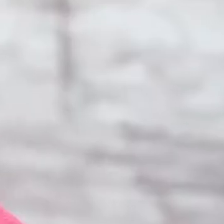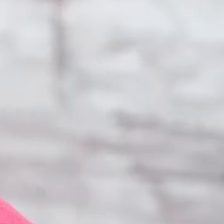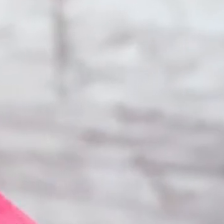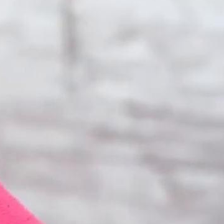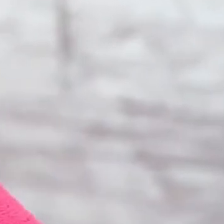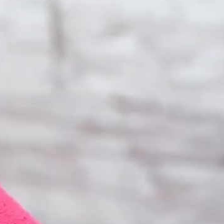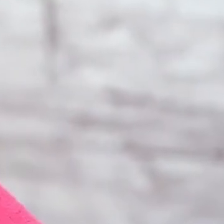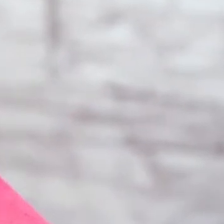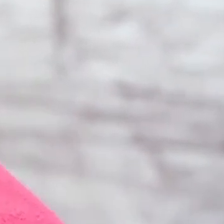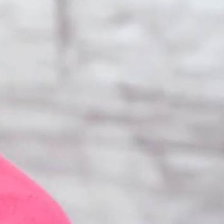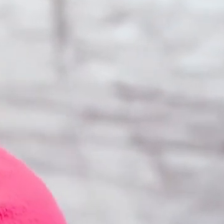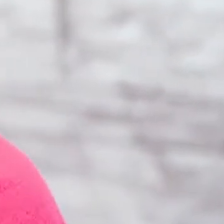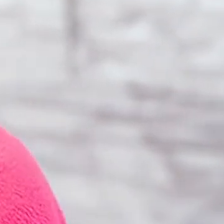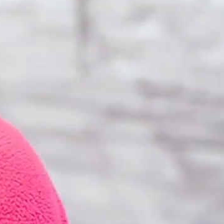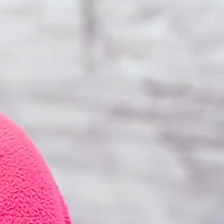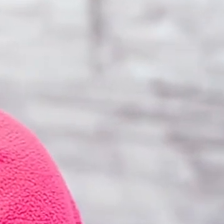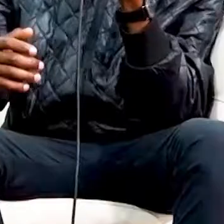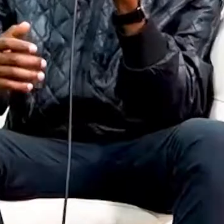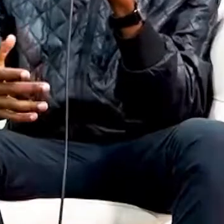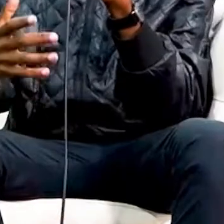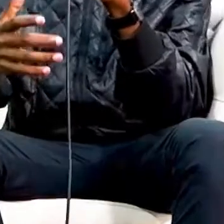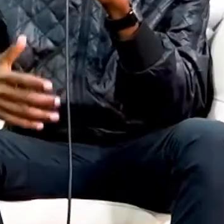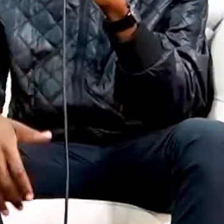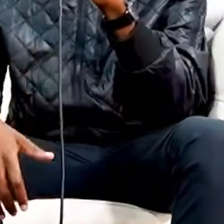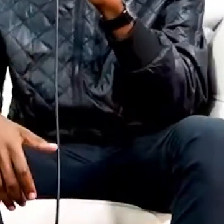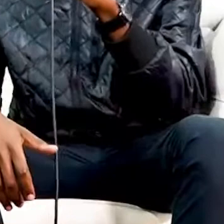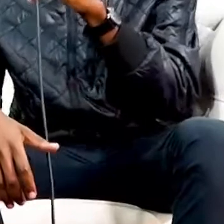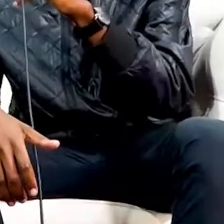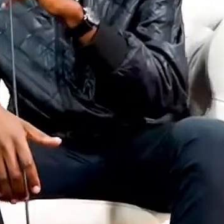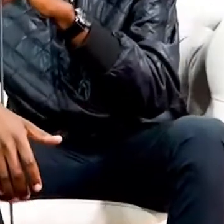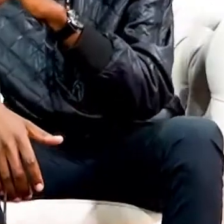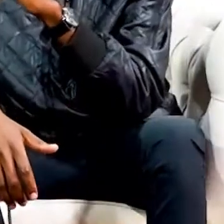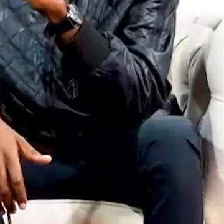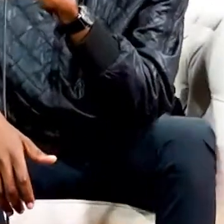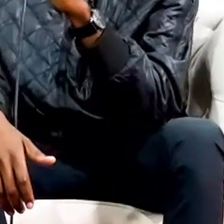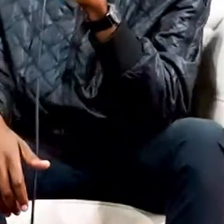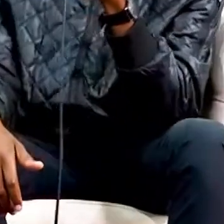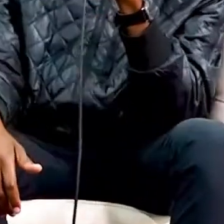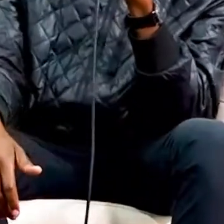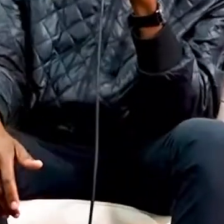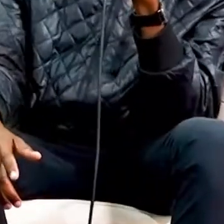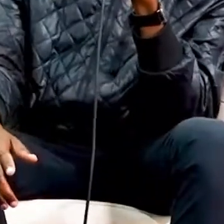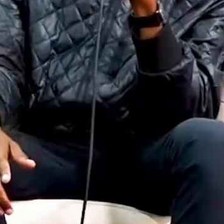kutitaripeta acha chingamita ticha faraneku